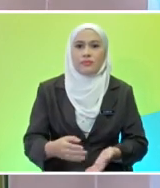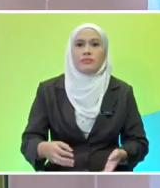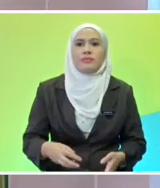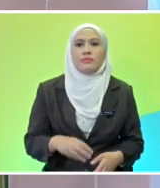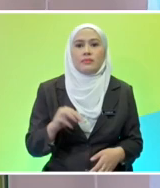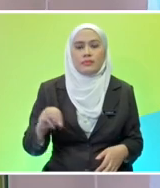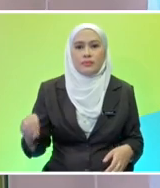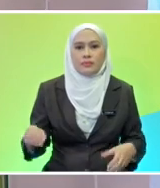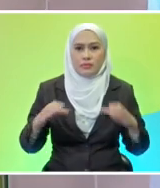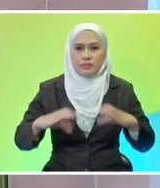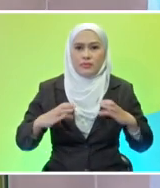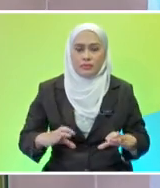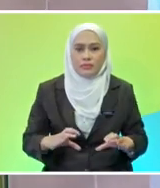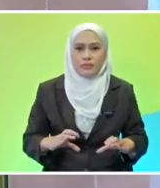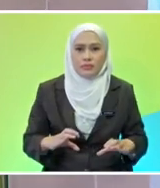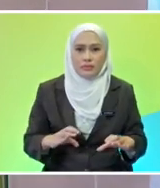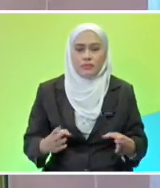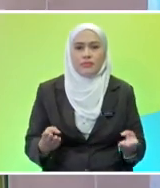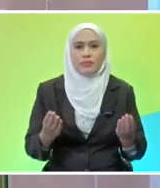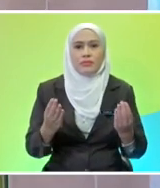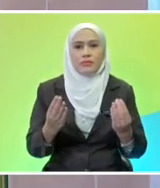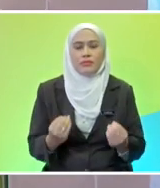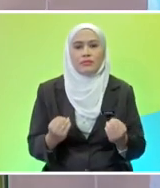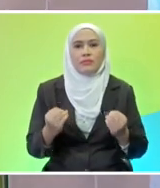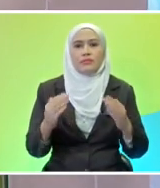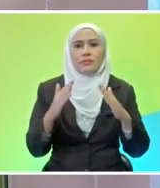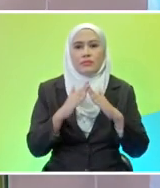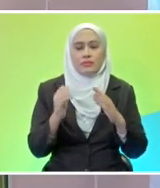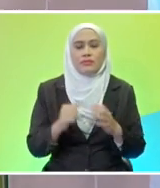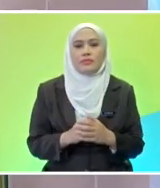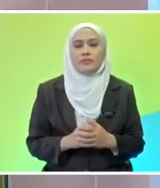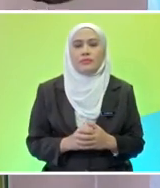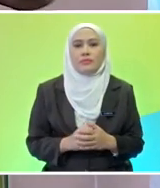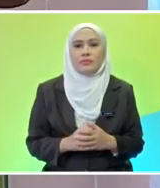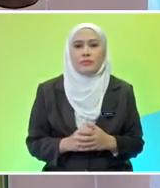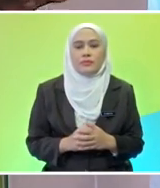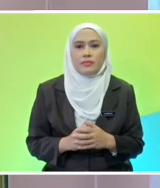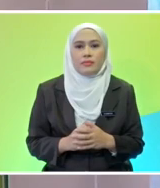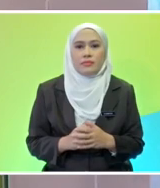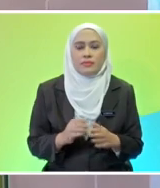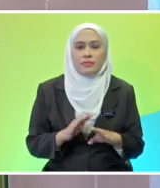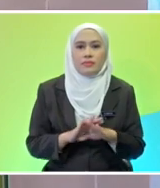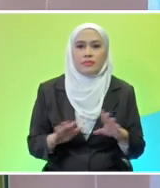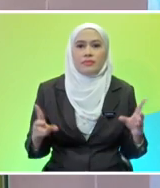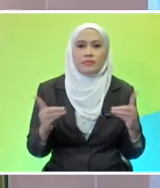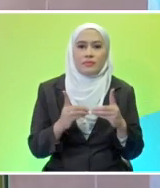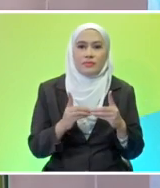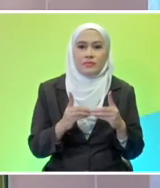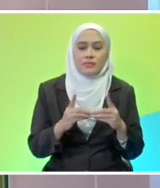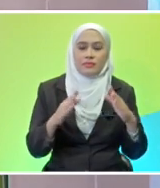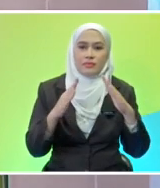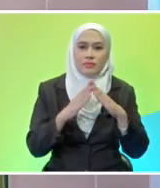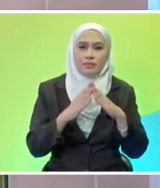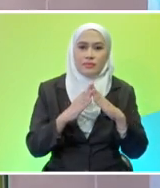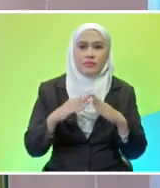pulang ke rumah. Tapi kalau macam bunyi stop, kita macam belum tak jumpa rumah. Kalah lah. Cikgu,